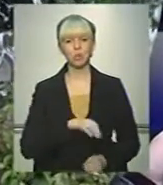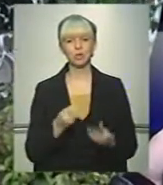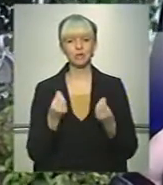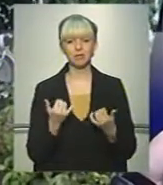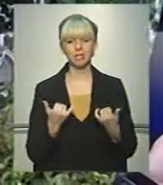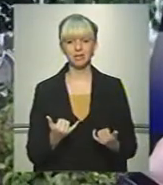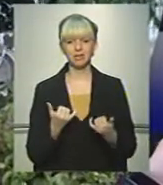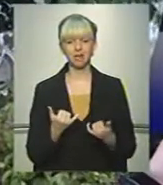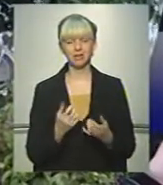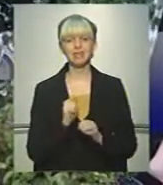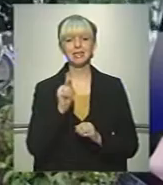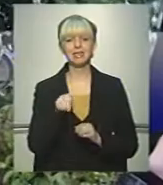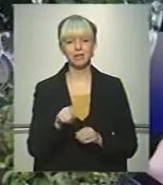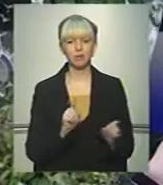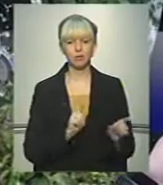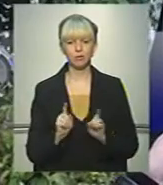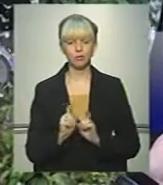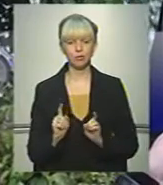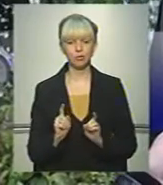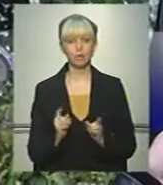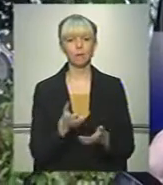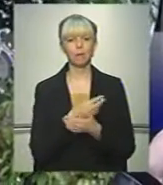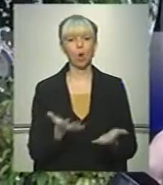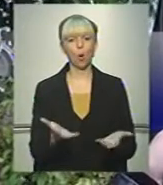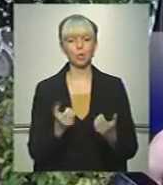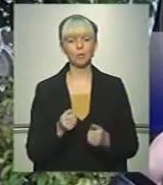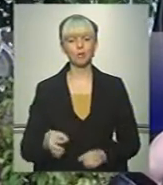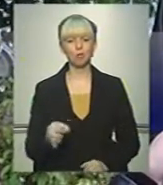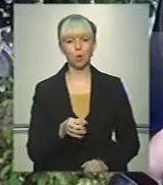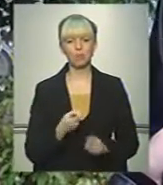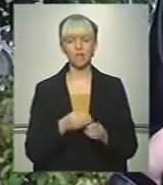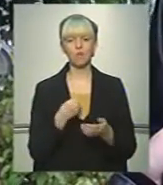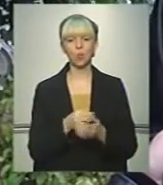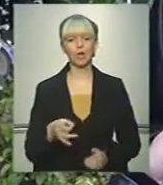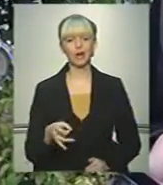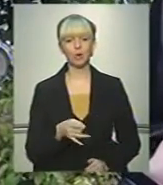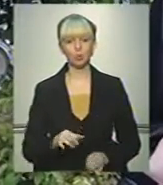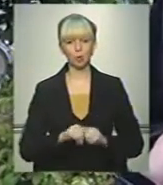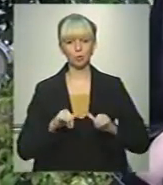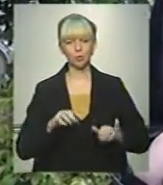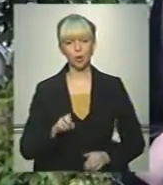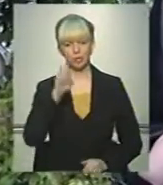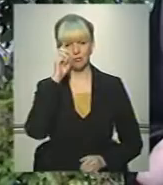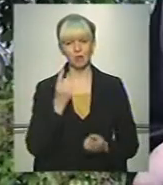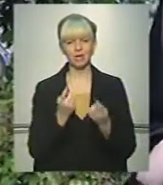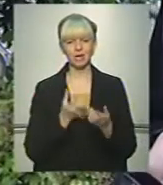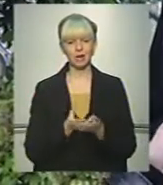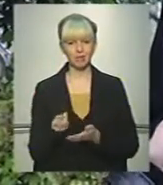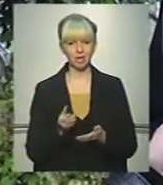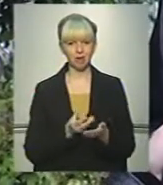коштів сьогодні із тих, що ми отримали на область по фонду регіонального розвитку, по державних капітальних